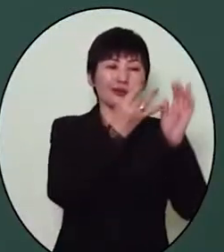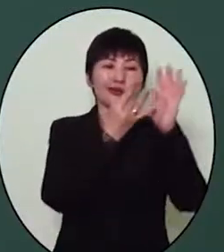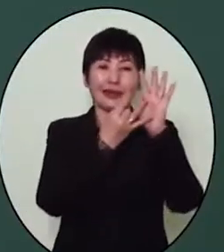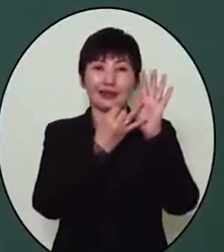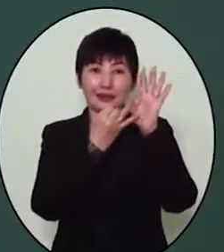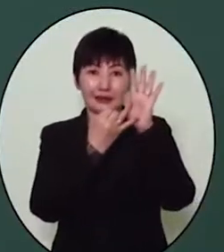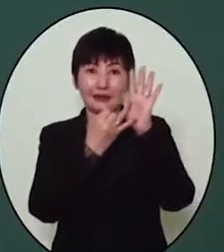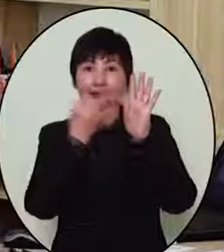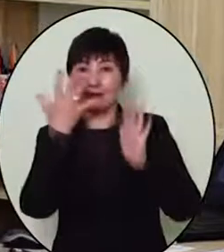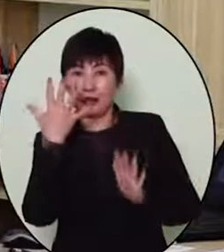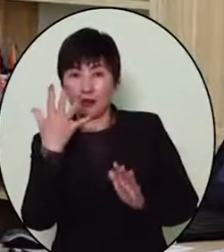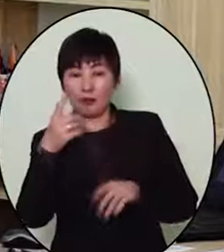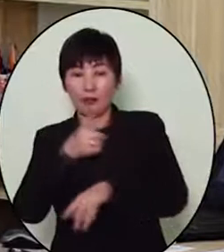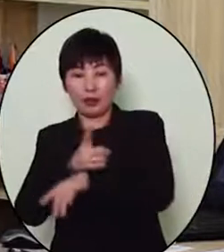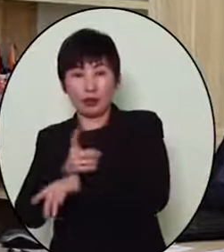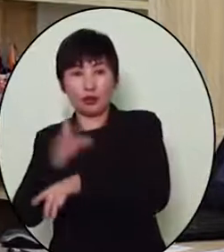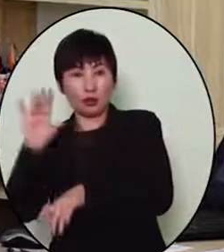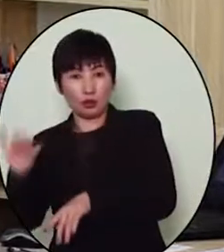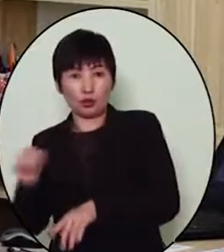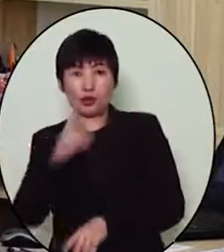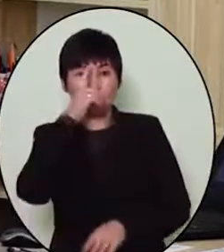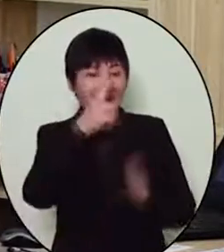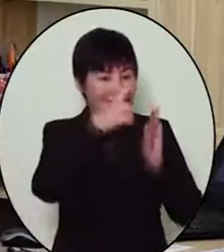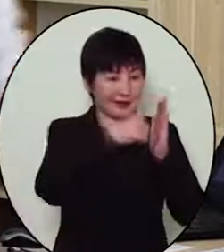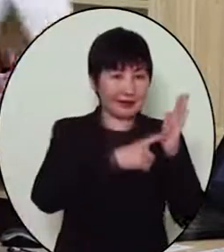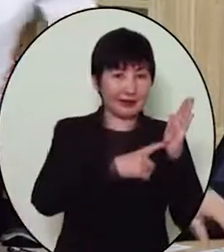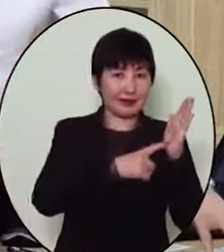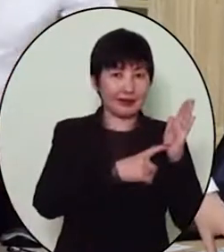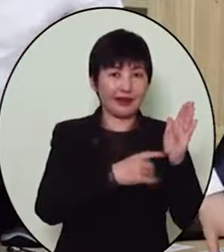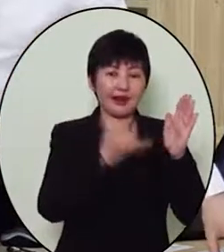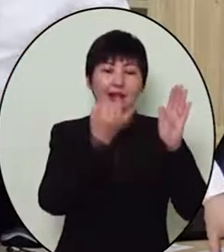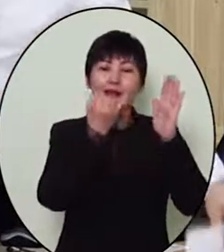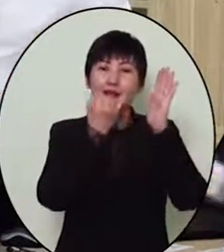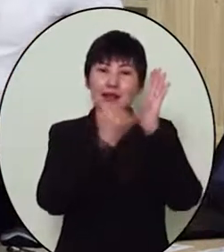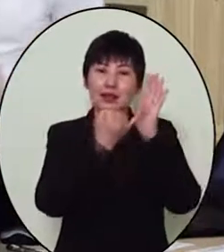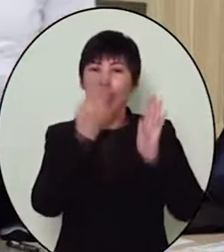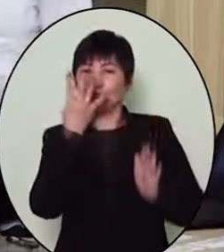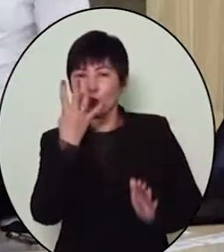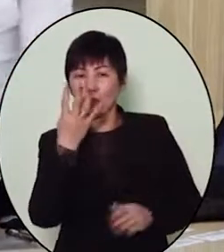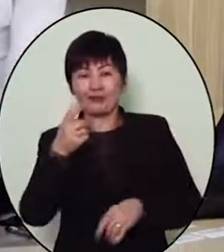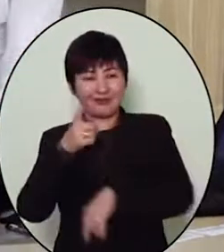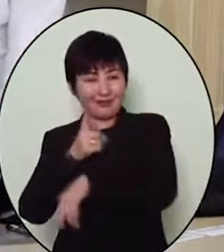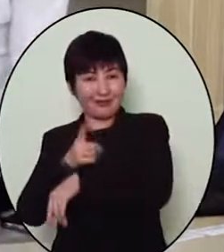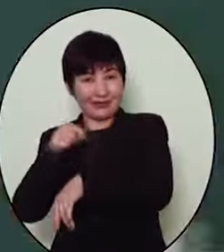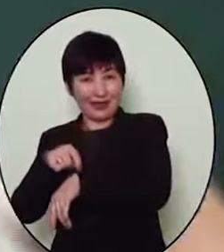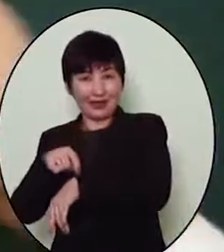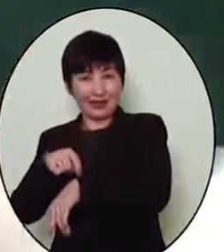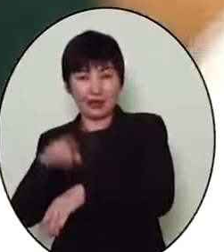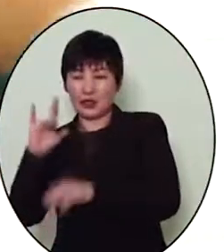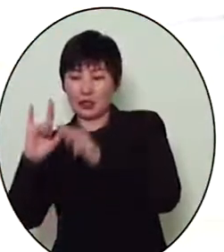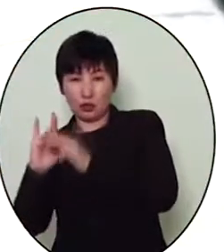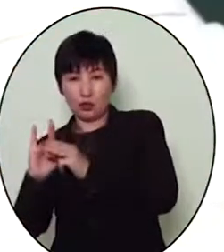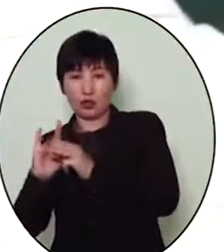минут сууж хичээл хийдэг юм бол сард ойролцоогоор 64 цаг хичээллэж суудаг.